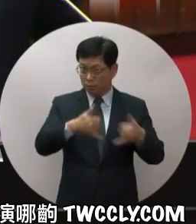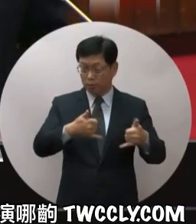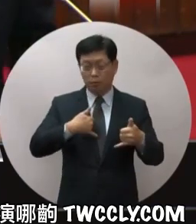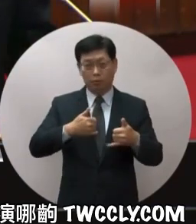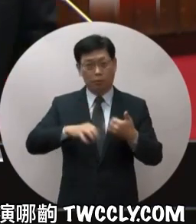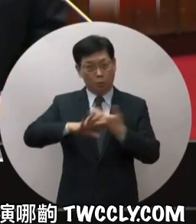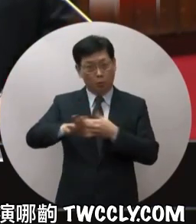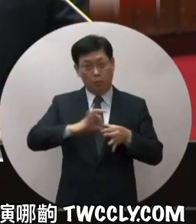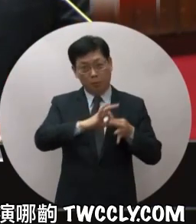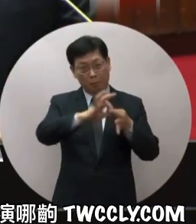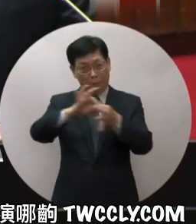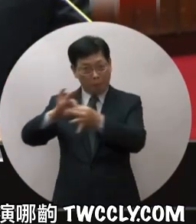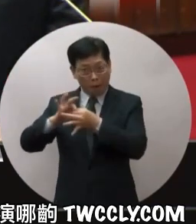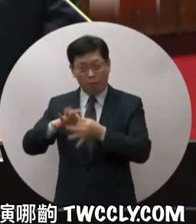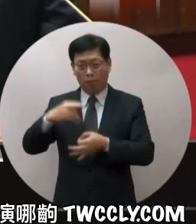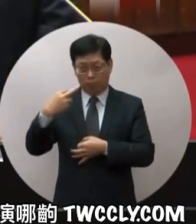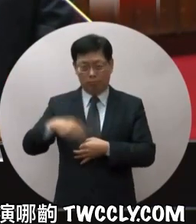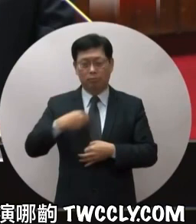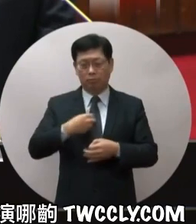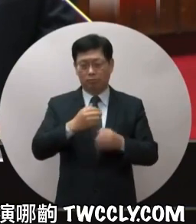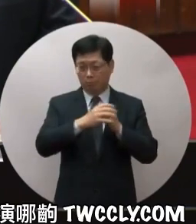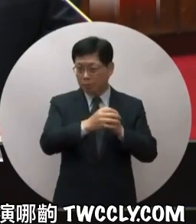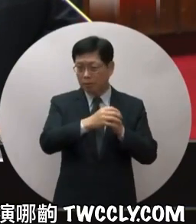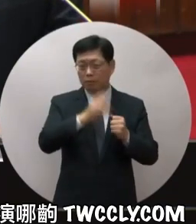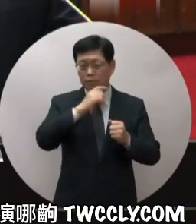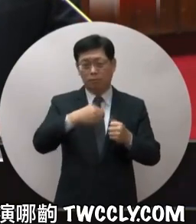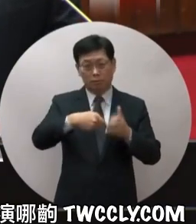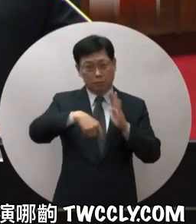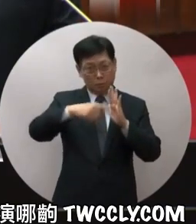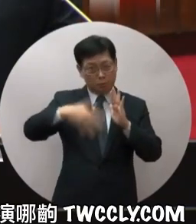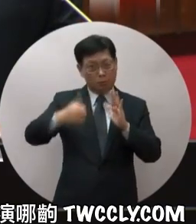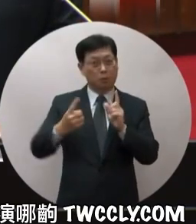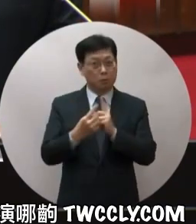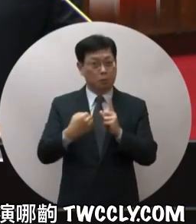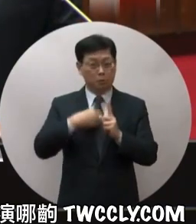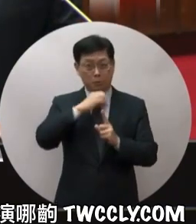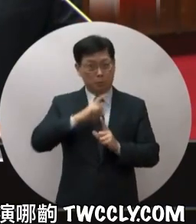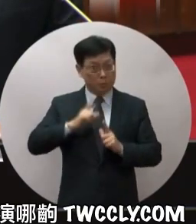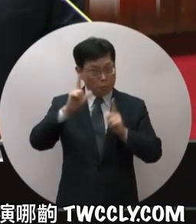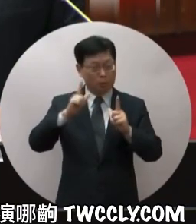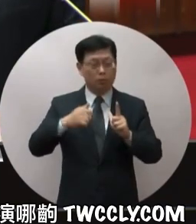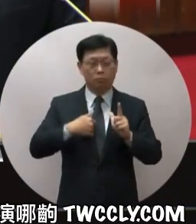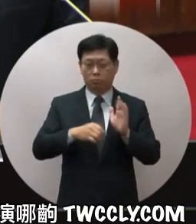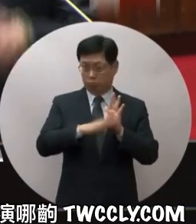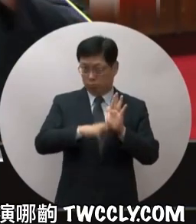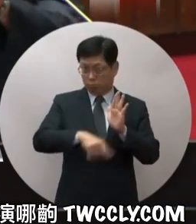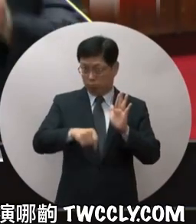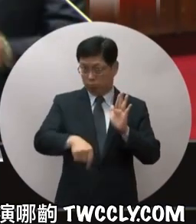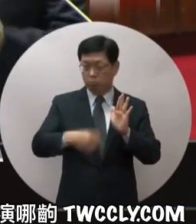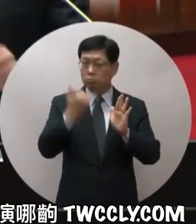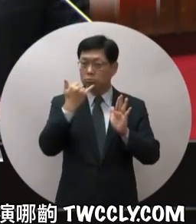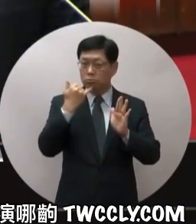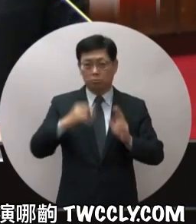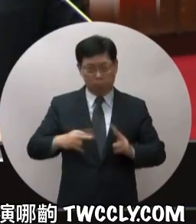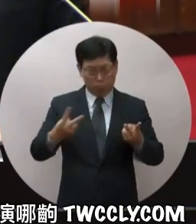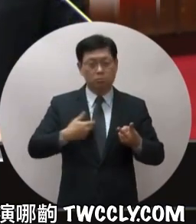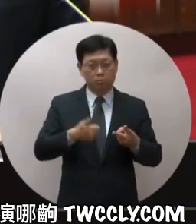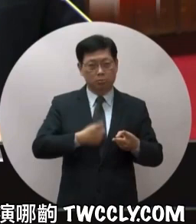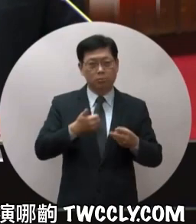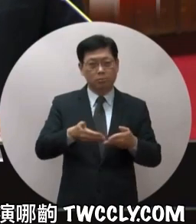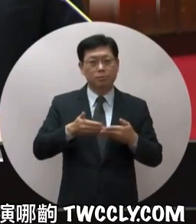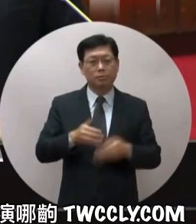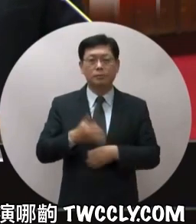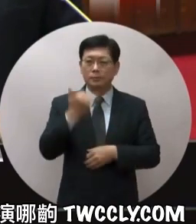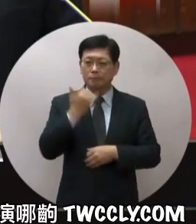路是不是可以在這裡拜託一定這個對屏東這個解決交通這個平南地區這個交通平均非常的重要